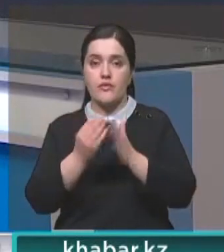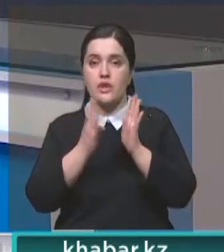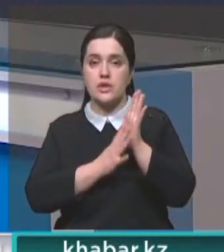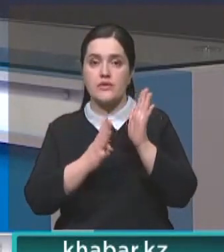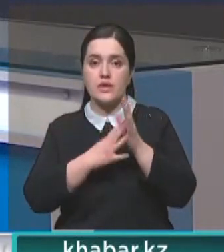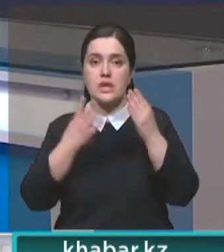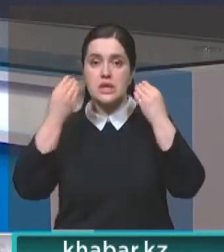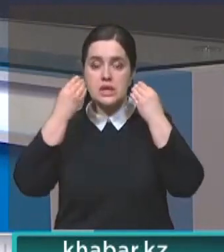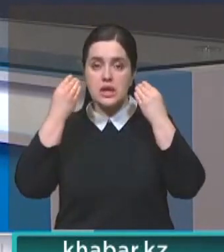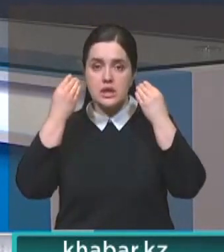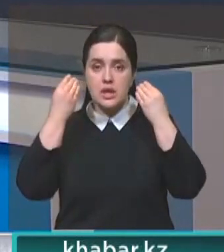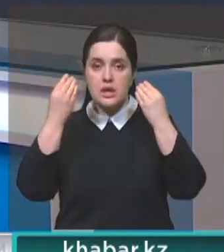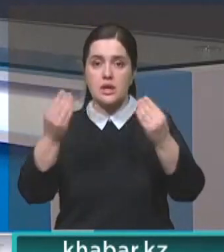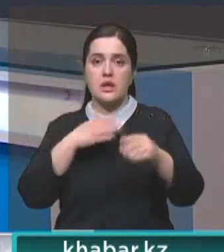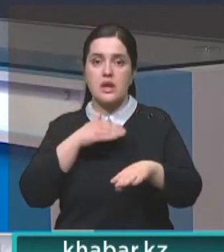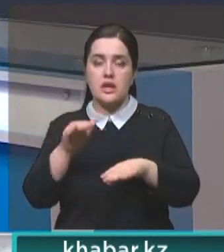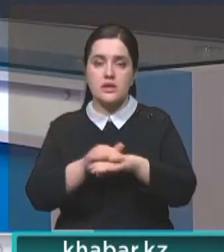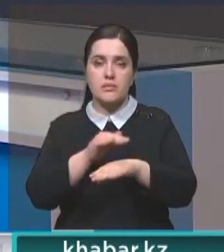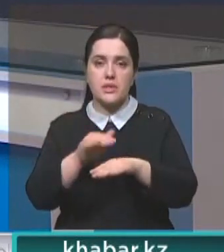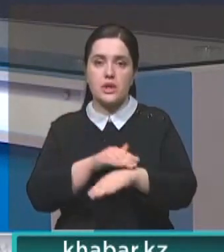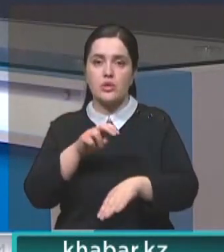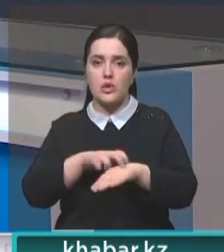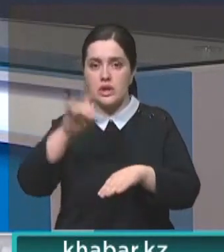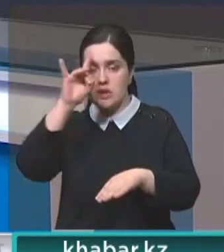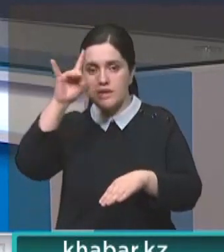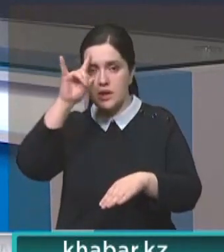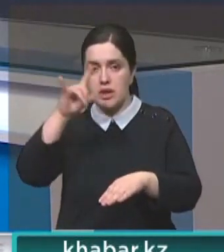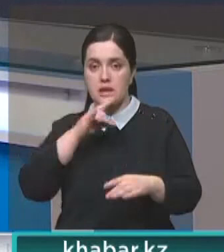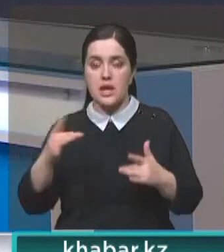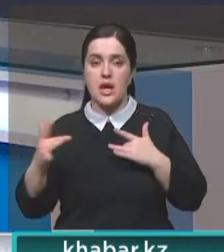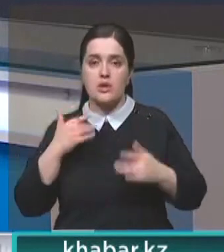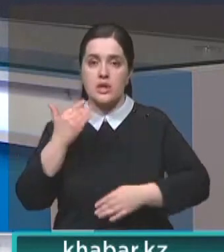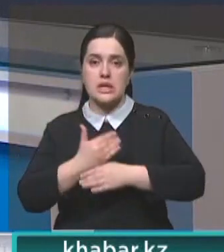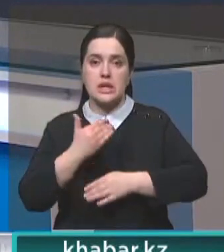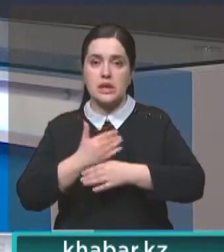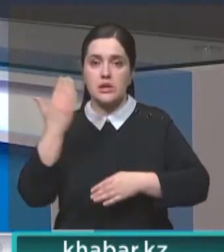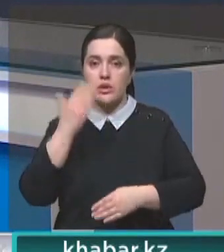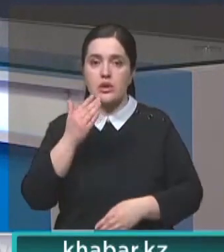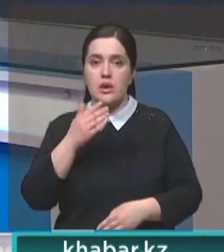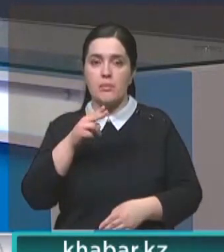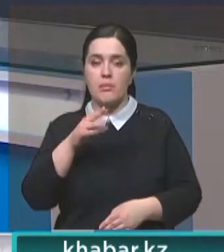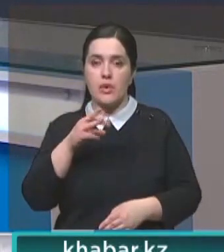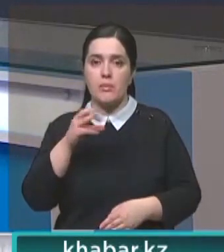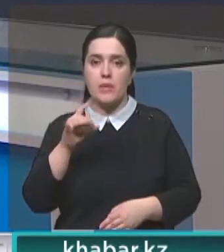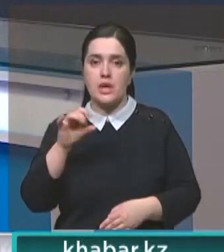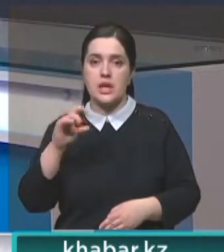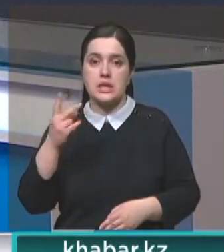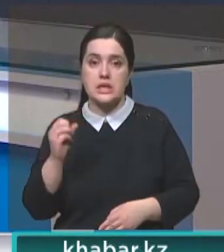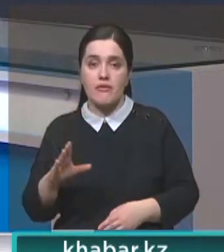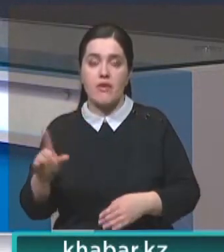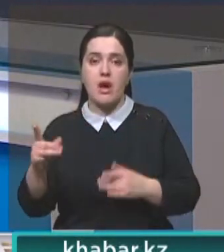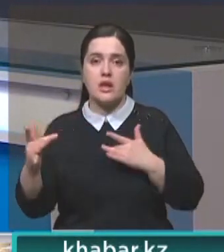Сегодня свой 99-й день рождения отмечает наш милый доктор, известный казахстанский актер театра и кино Юрий Борисович